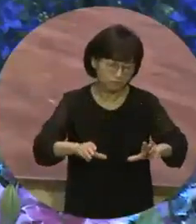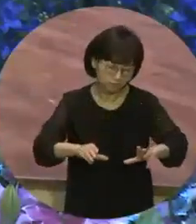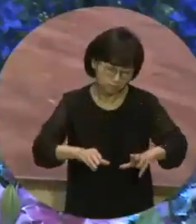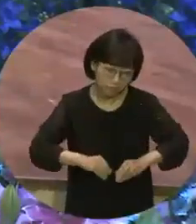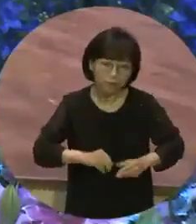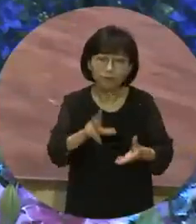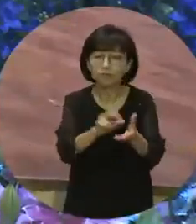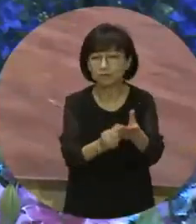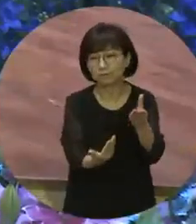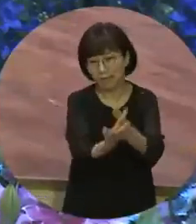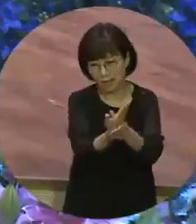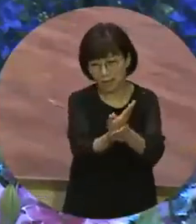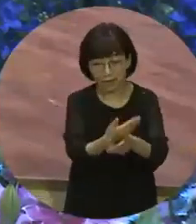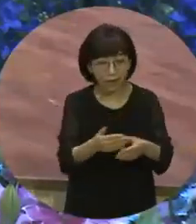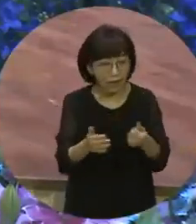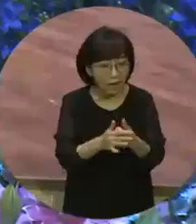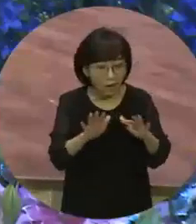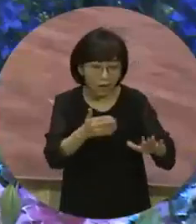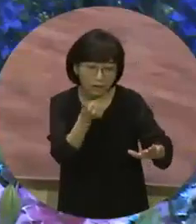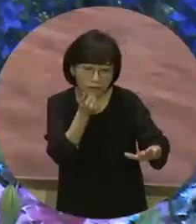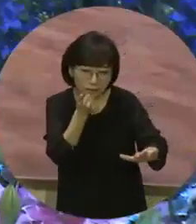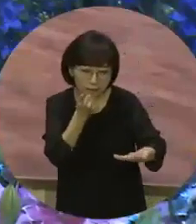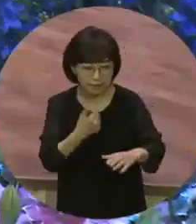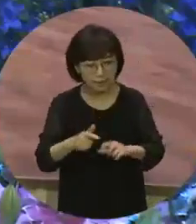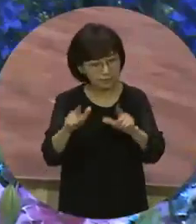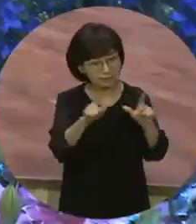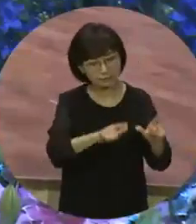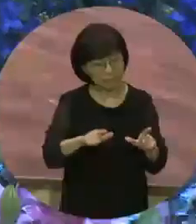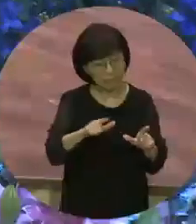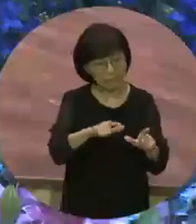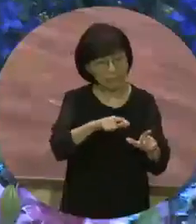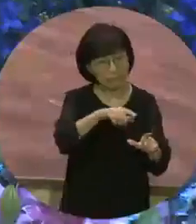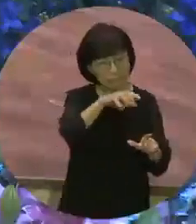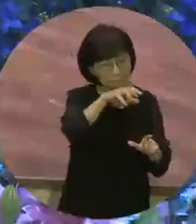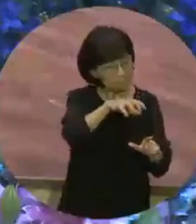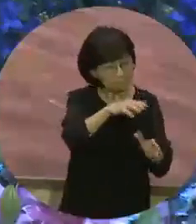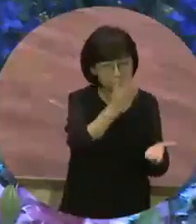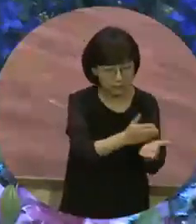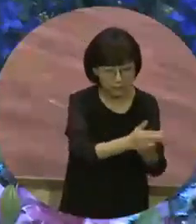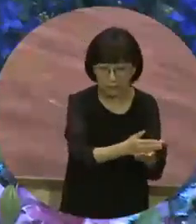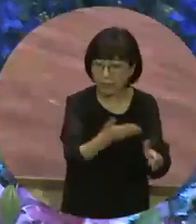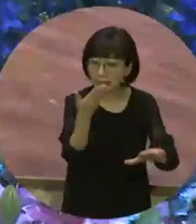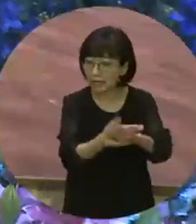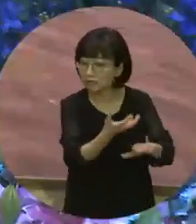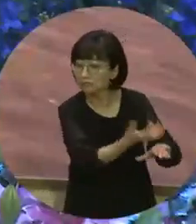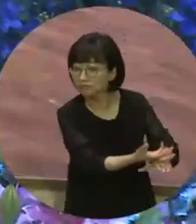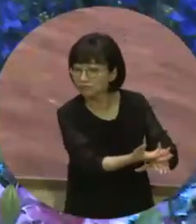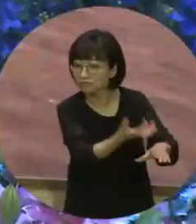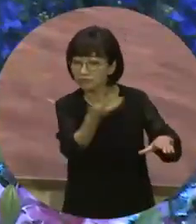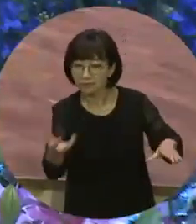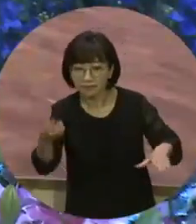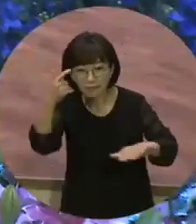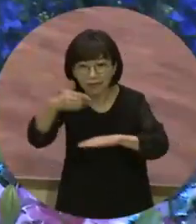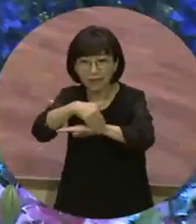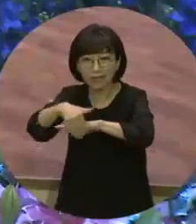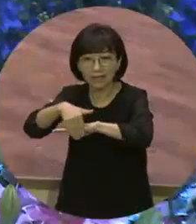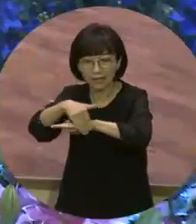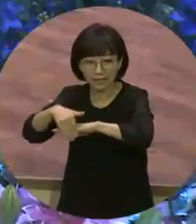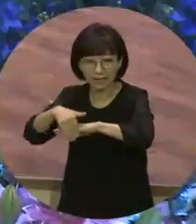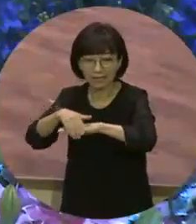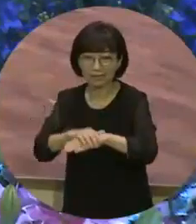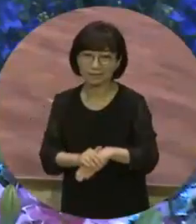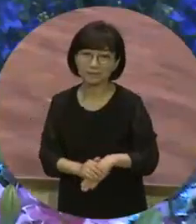이삭은 자신이 살던 곳을 떠나서 그래서 이제 지역을 떠나 블레셋